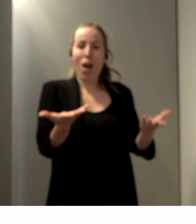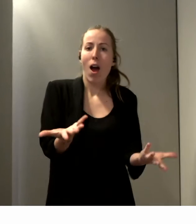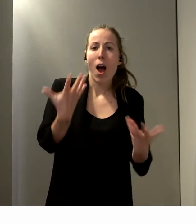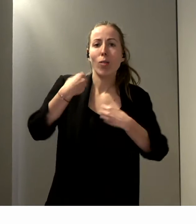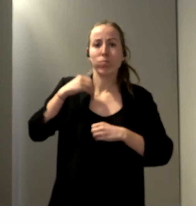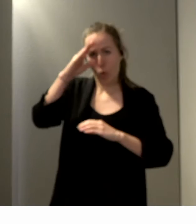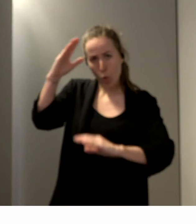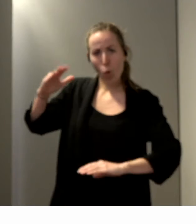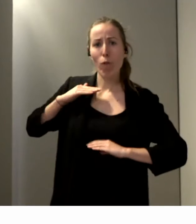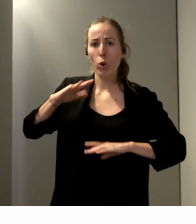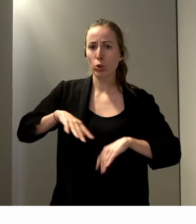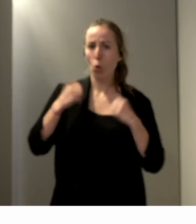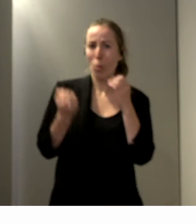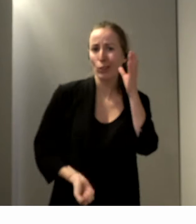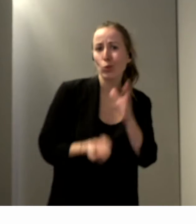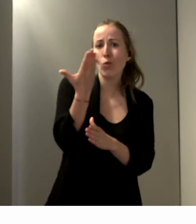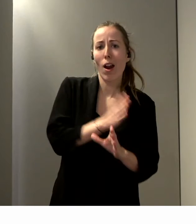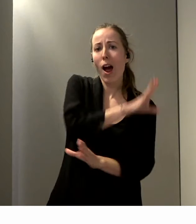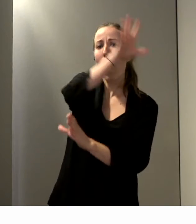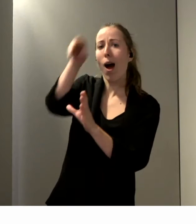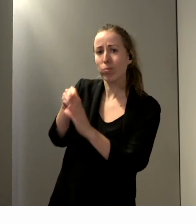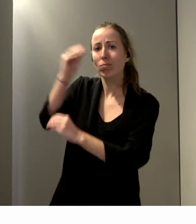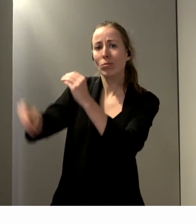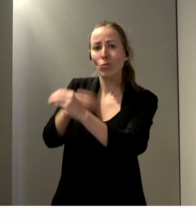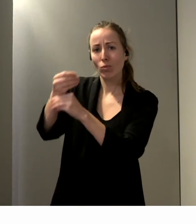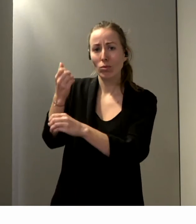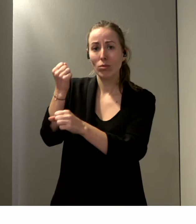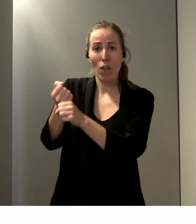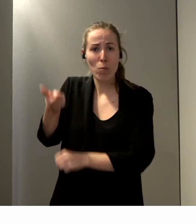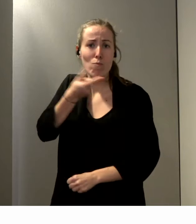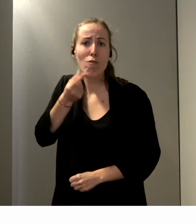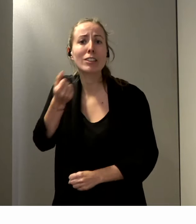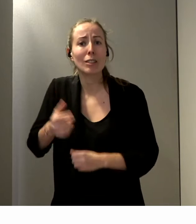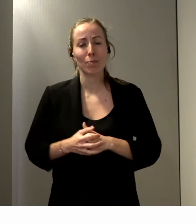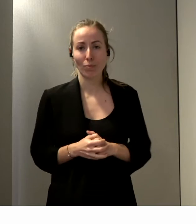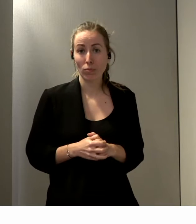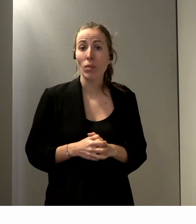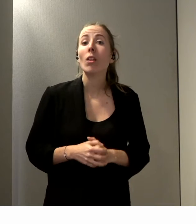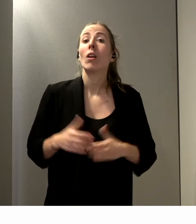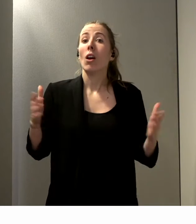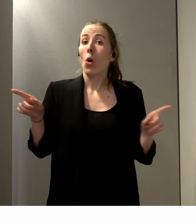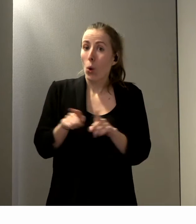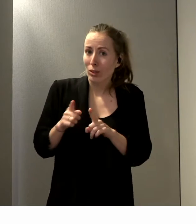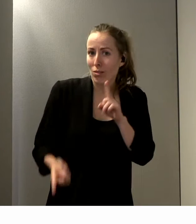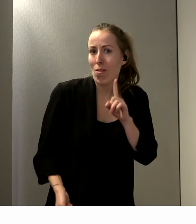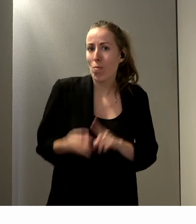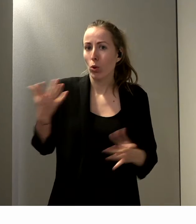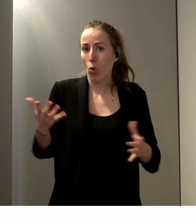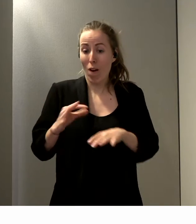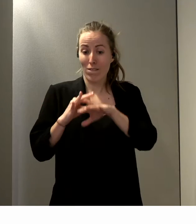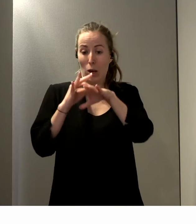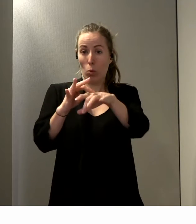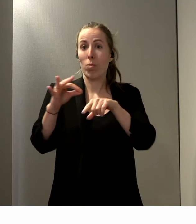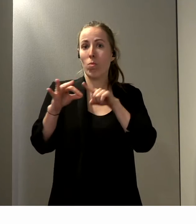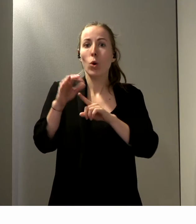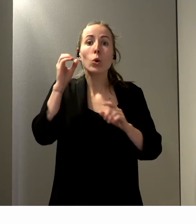finalement des compétences qui vont leur être utiles pour leur insertion professionnelle. Et puis enfin, très important, l'accompagnement, parce qu'il y a énormément de